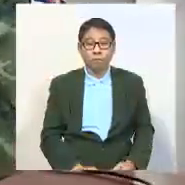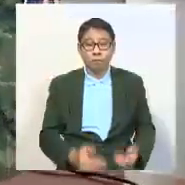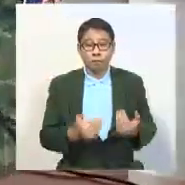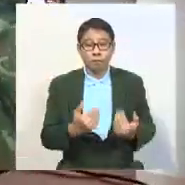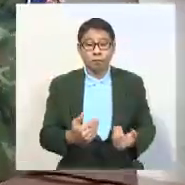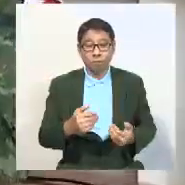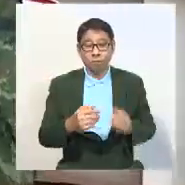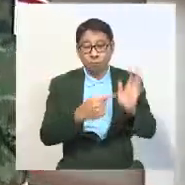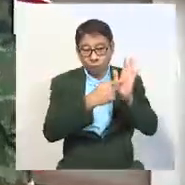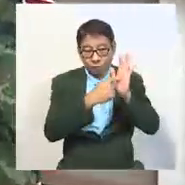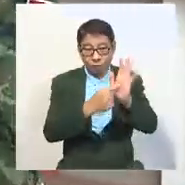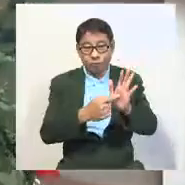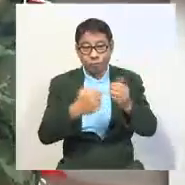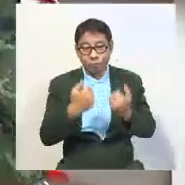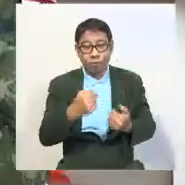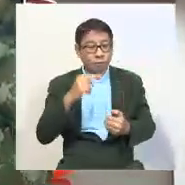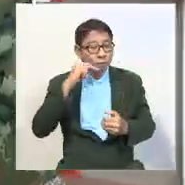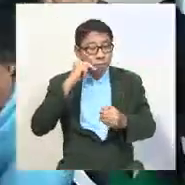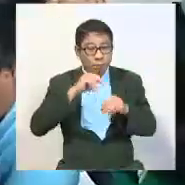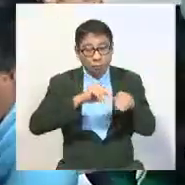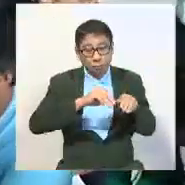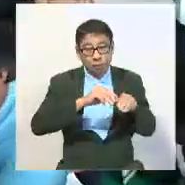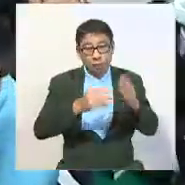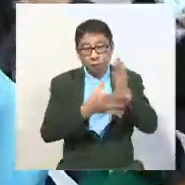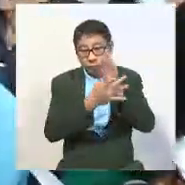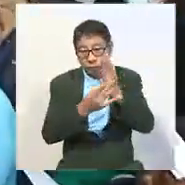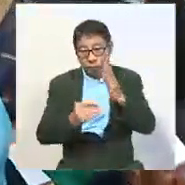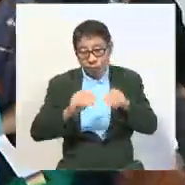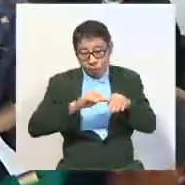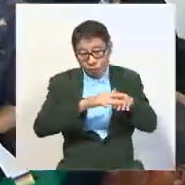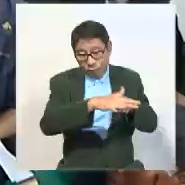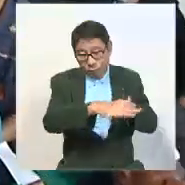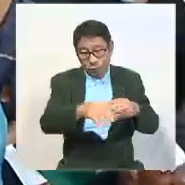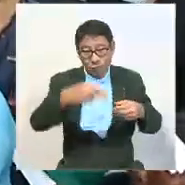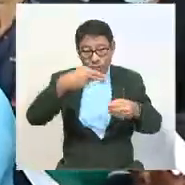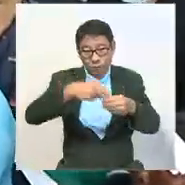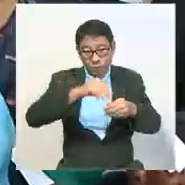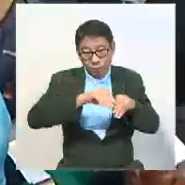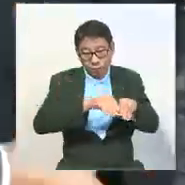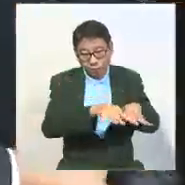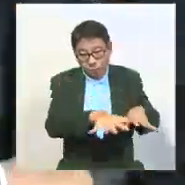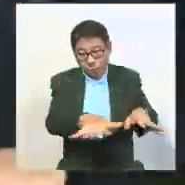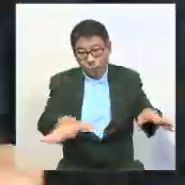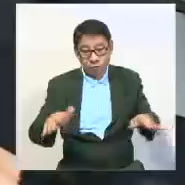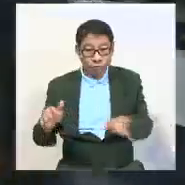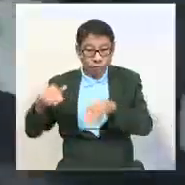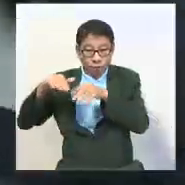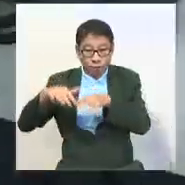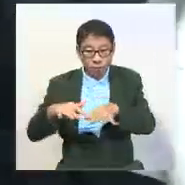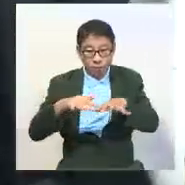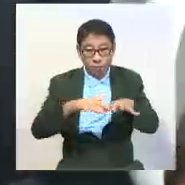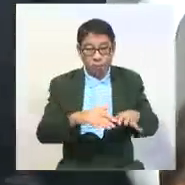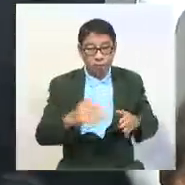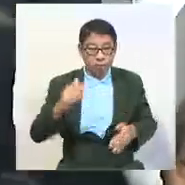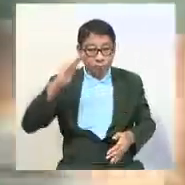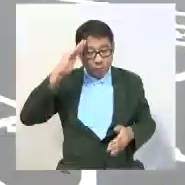ขณะที่การสาธิตการขจัดคราบน้ำมันก็ได้มีการจำลองการรั่วไหลของน้ำมันดิบกลางทะเลนะคะโดยทางกองทัพเรือ